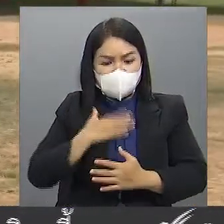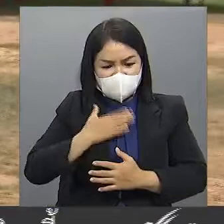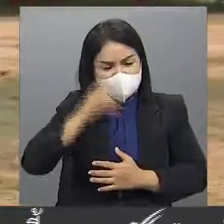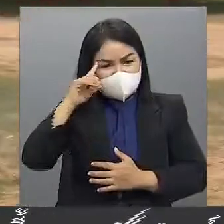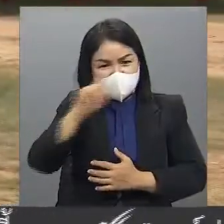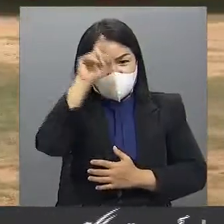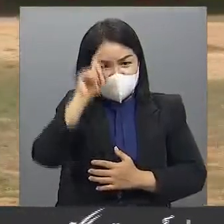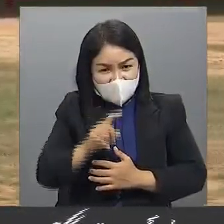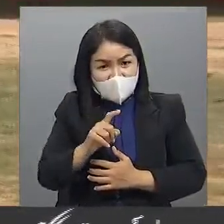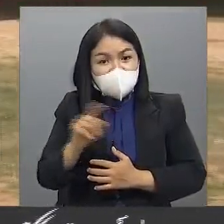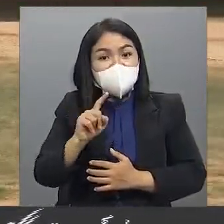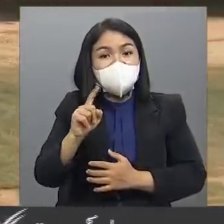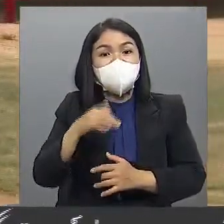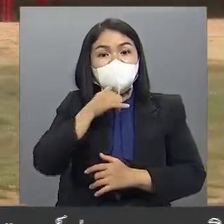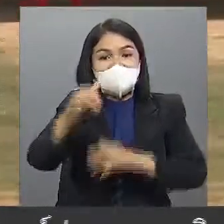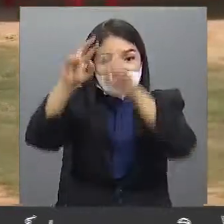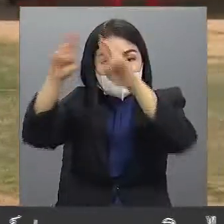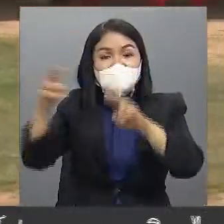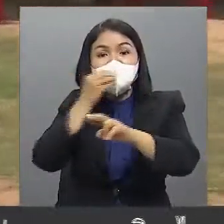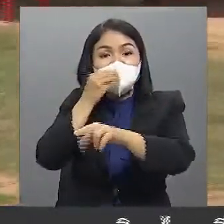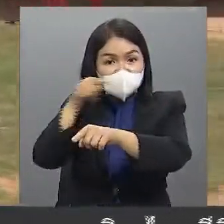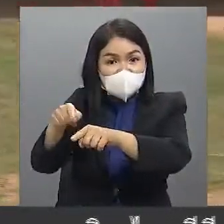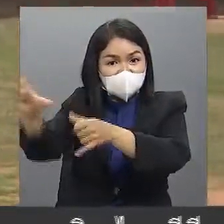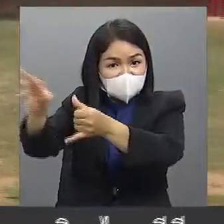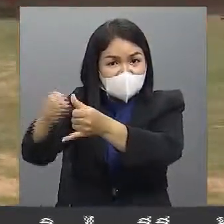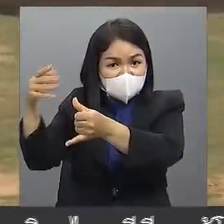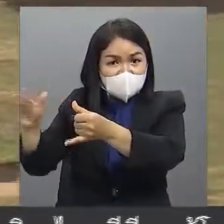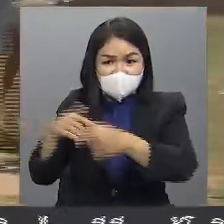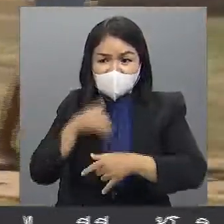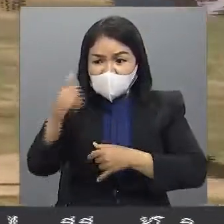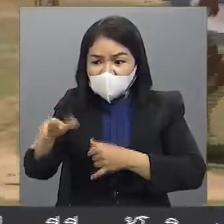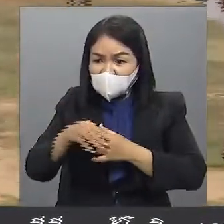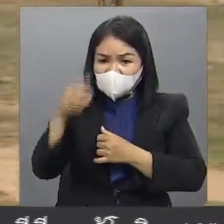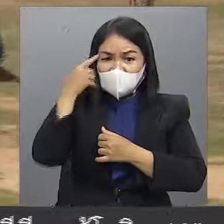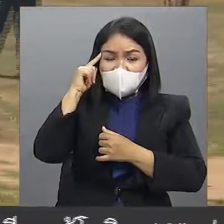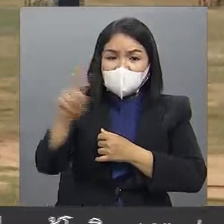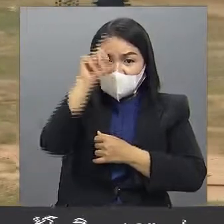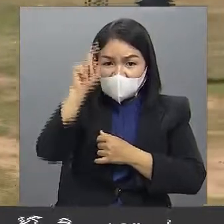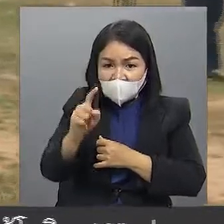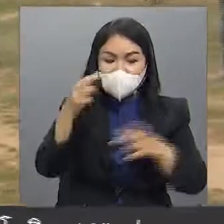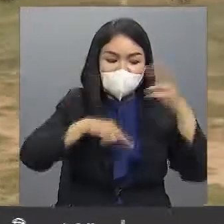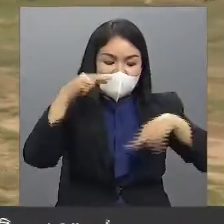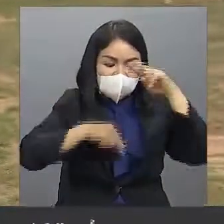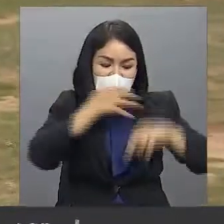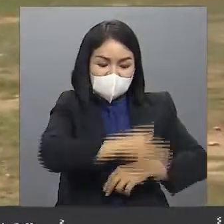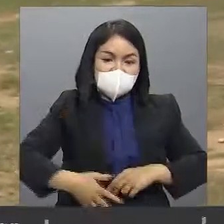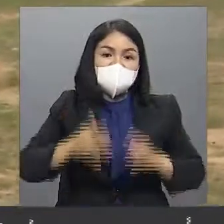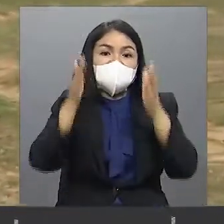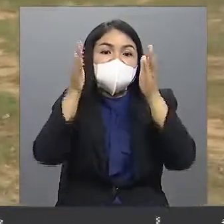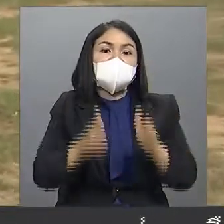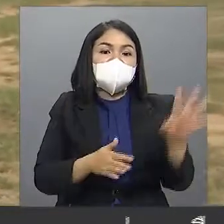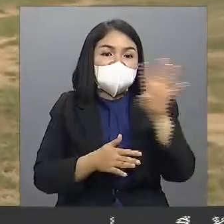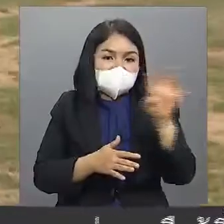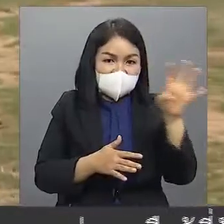ริการที่ร้านอาหารแห่งหนึ่งในจังหวัดสงขลานั้นทยอยเข้ามาตรวจคัดกรองกว่า400คนในวันนี้นะคะโดยจะทราบผลภายใน2